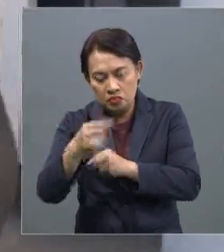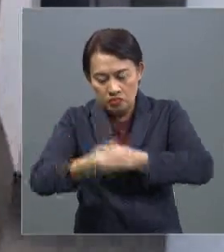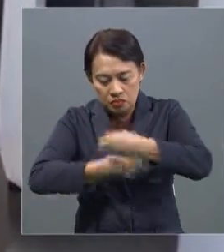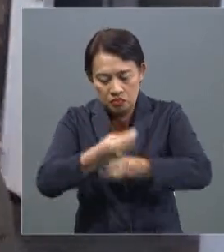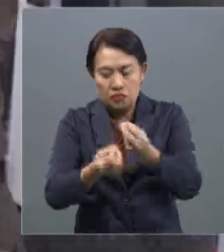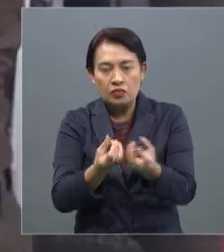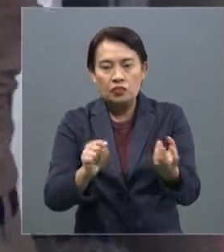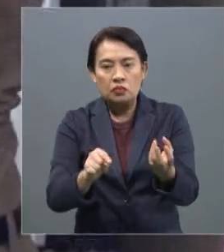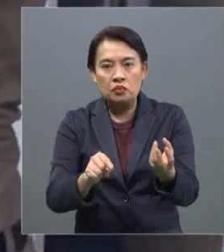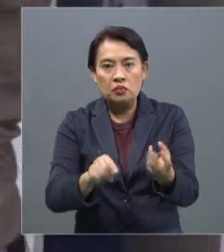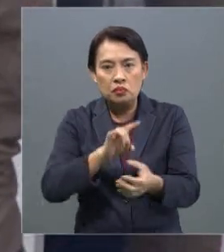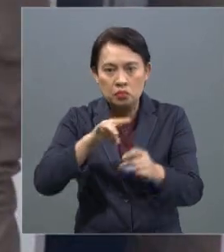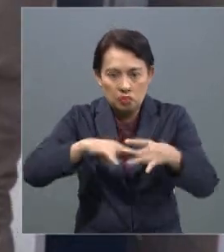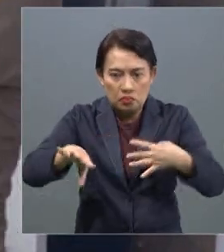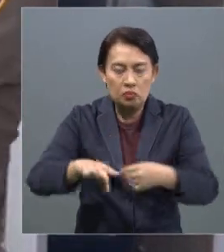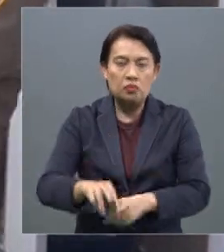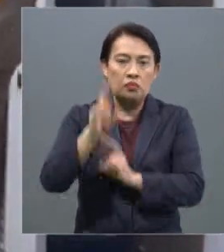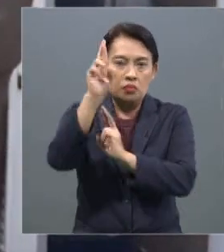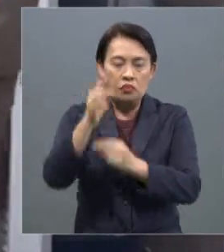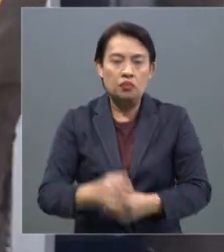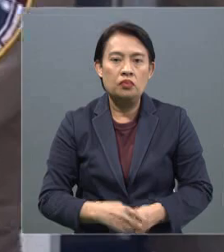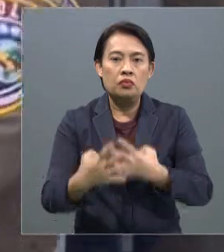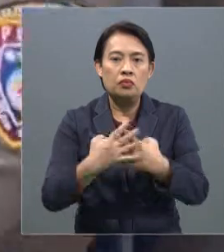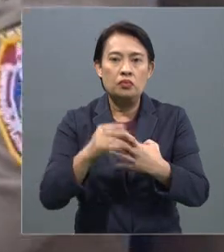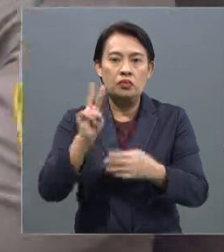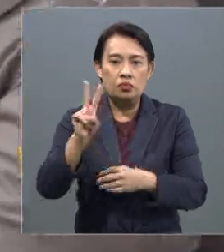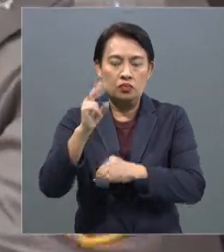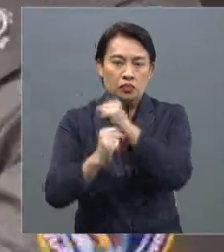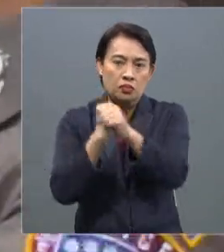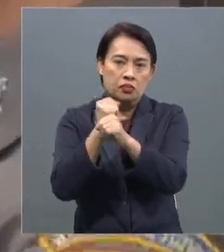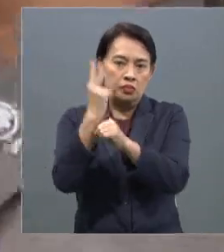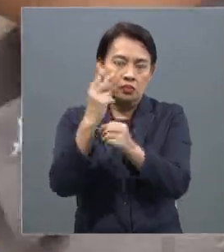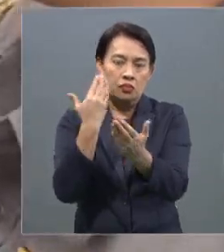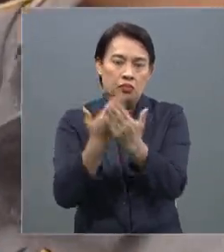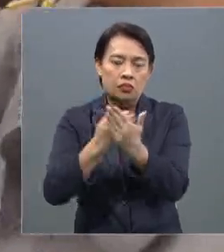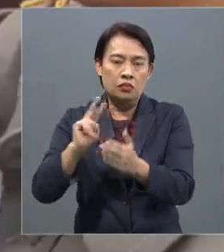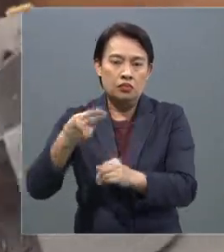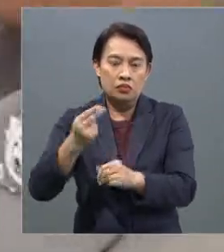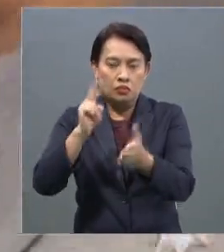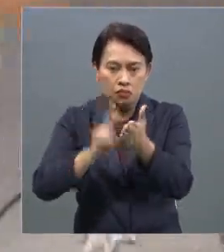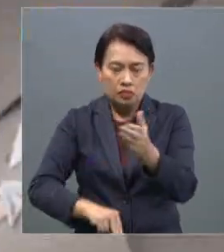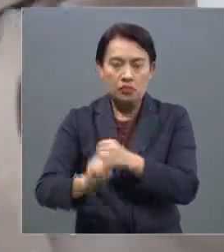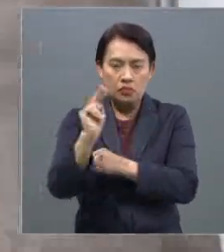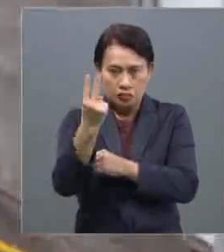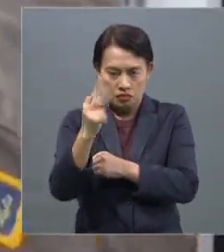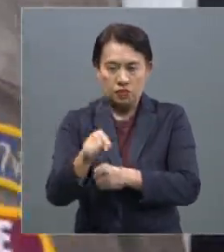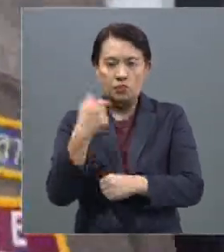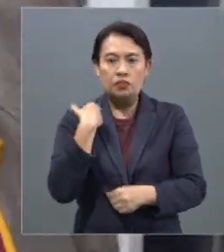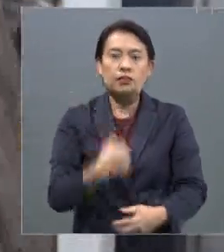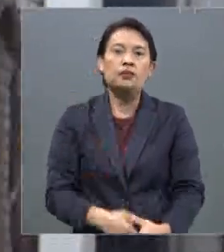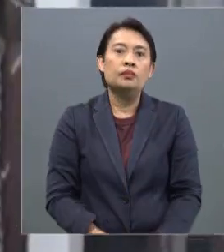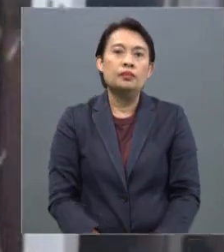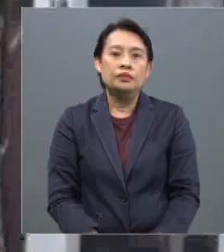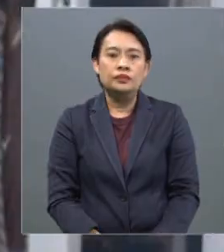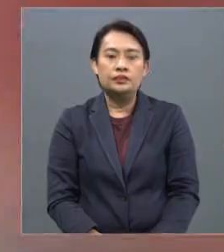อาหารไม่บริสุทธิ์ระวางโทษจำคุกไม่เกิน 2ปีหรือปรับไม่เกิน 20,000บาทหรือทั้งจำทั้งปรับครับพล.ตำรวจ